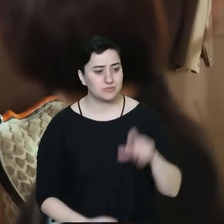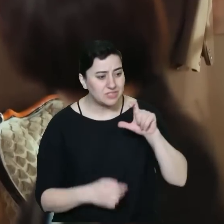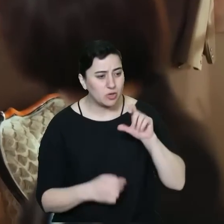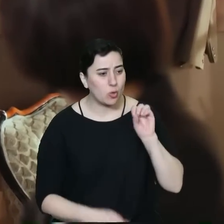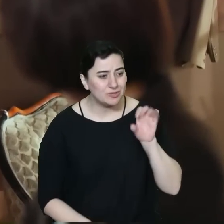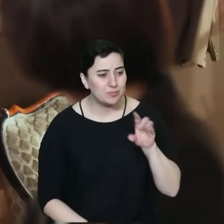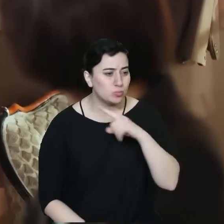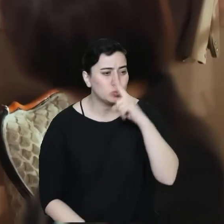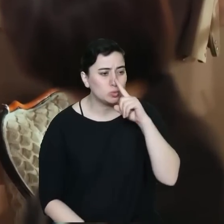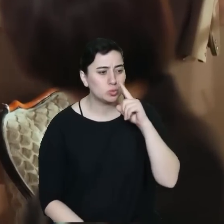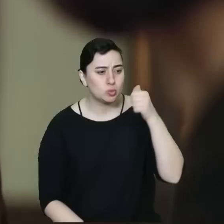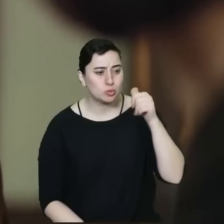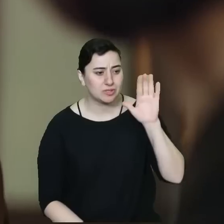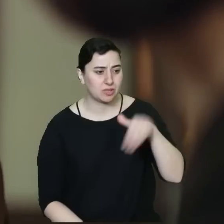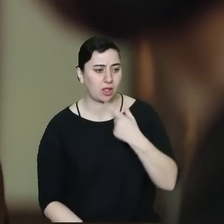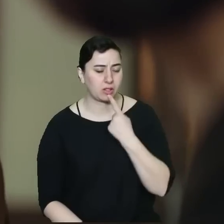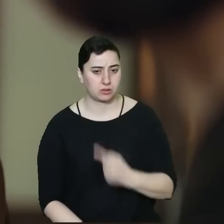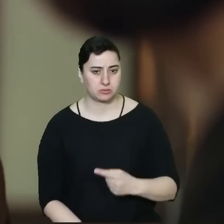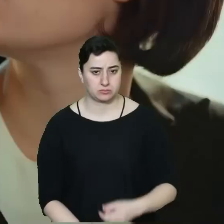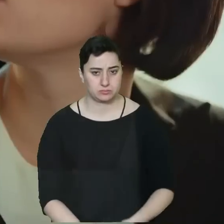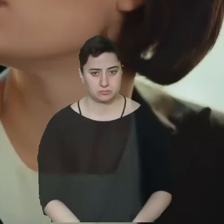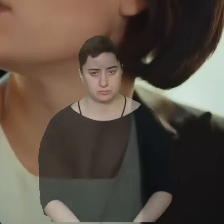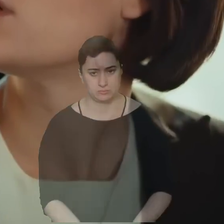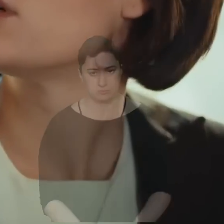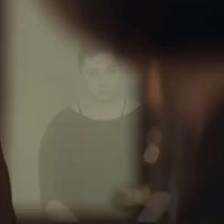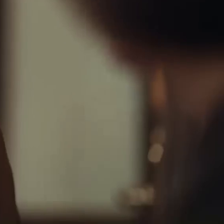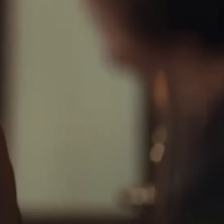Cahit Hocam, müdür bey sizi çağırıyor.